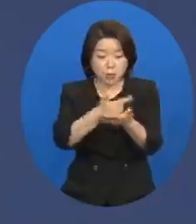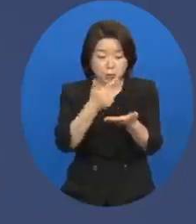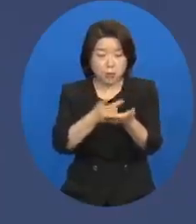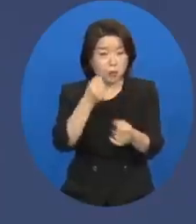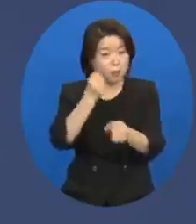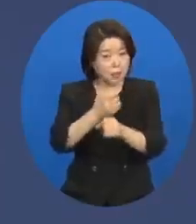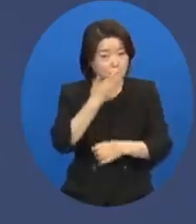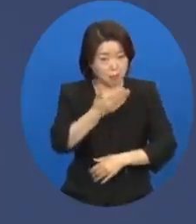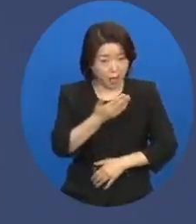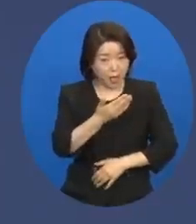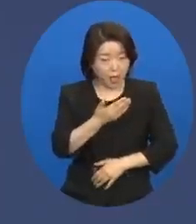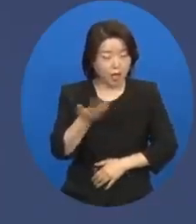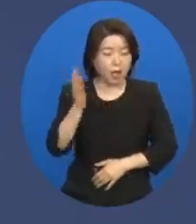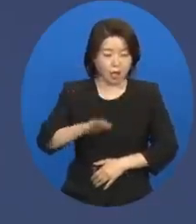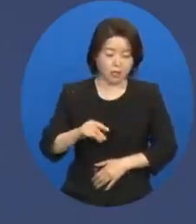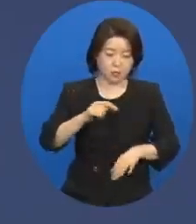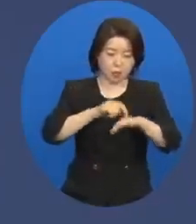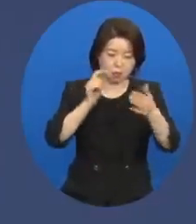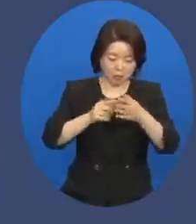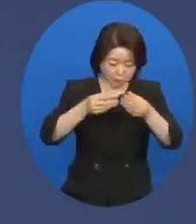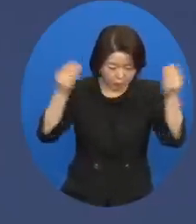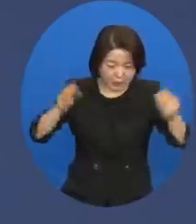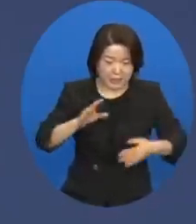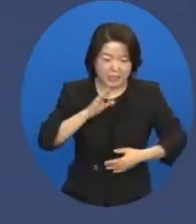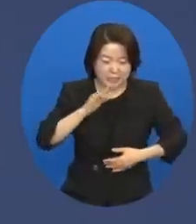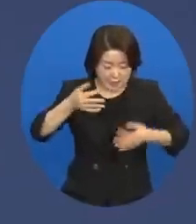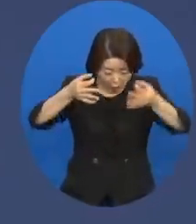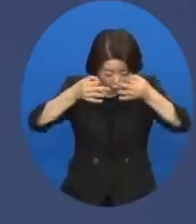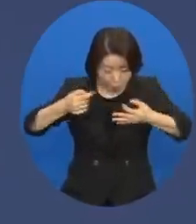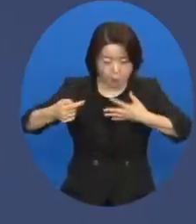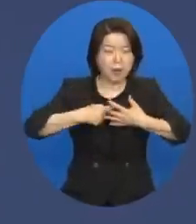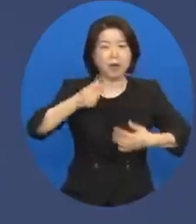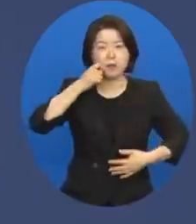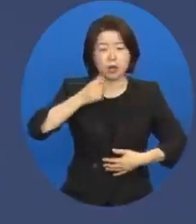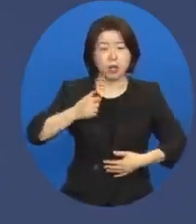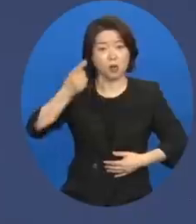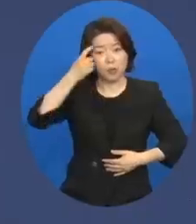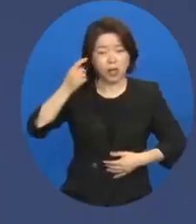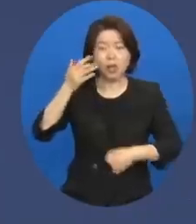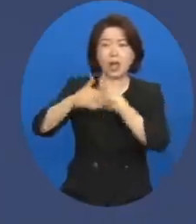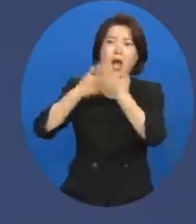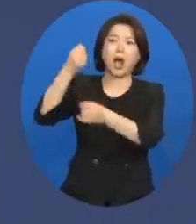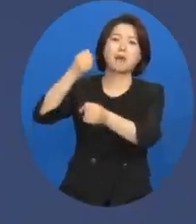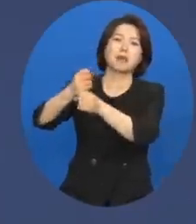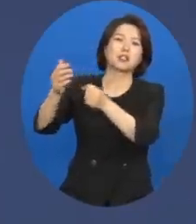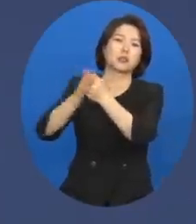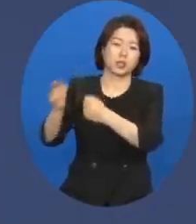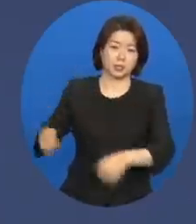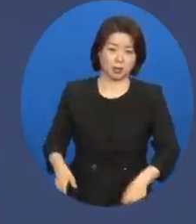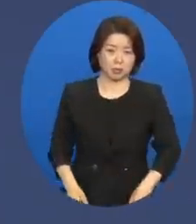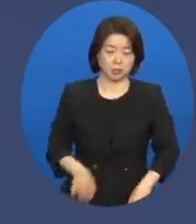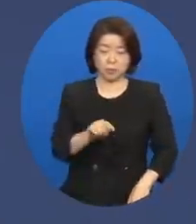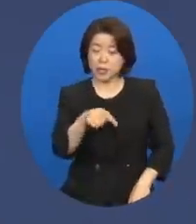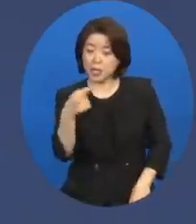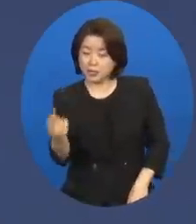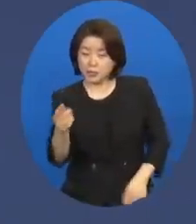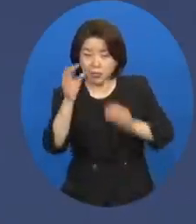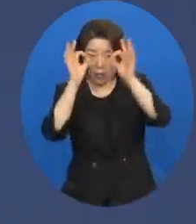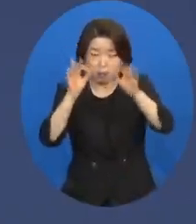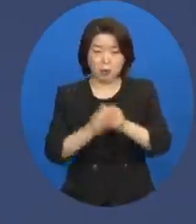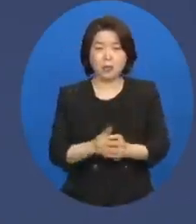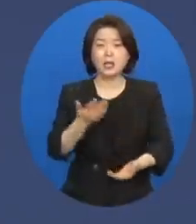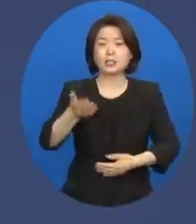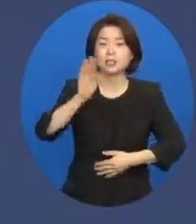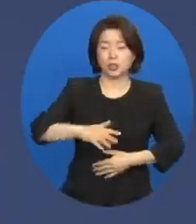몰라도 인간의 마음의 실체를 알 수가 없어요. 왜냐하면 하나님이 지으셨기 때문에. 그러니까 10절은 바로 뒤에 10절은 그러나